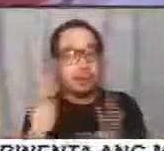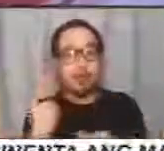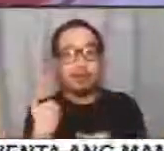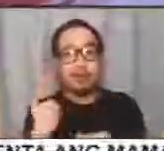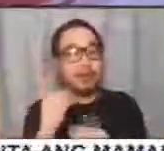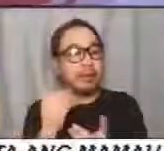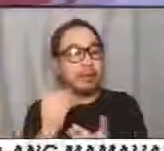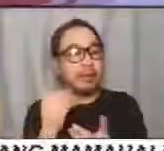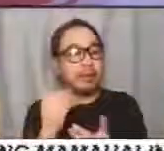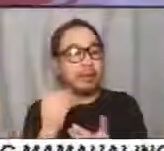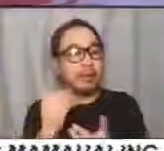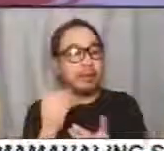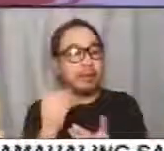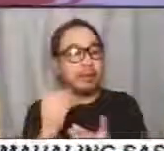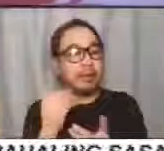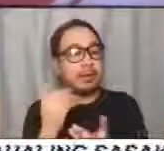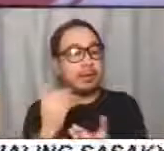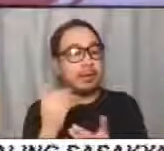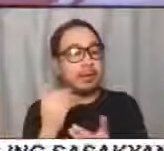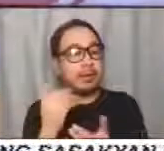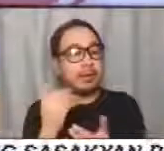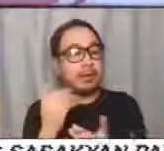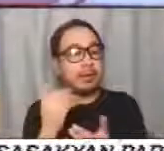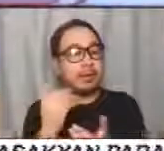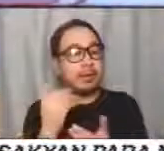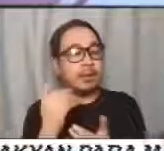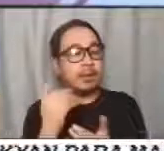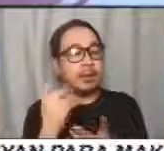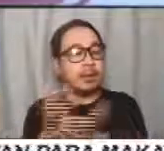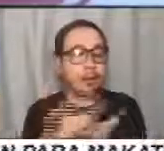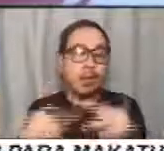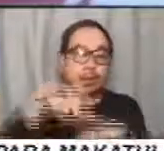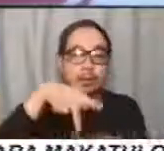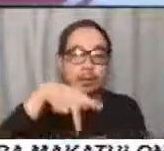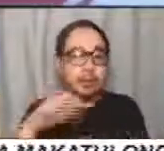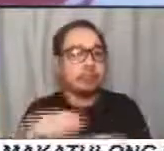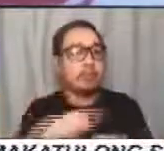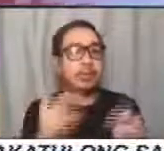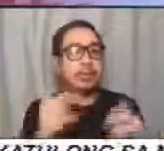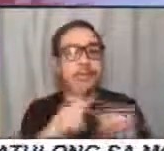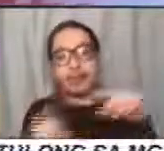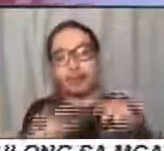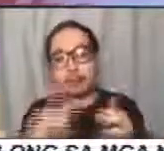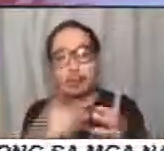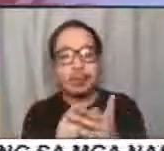Timbal, ang spokesperson po ng NDRRMC. Salamat po, Sir Mark. Thank you.